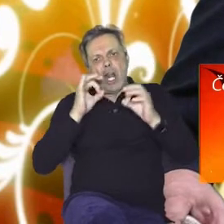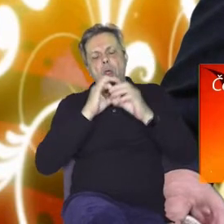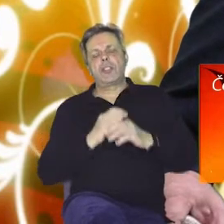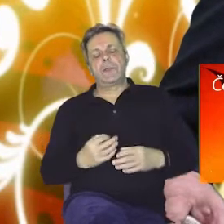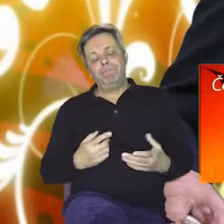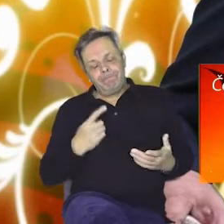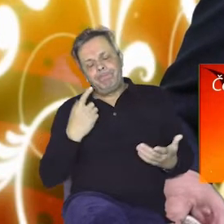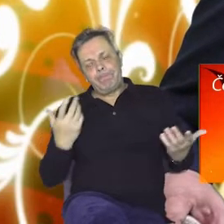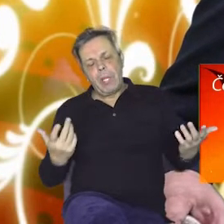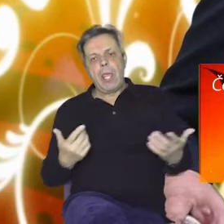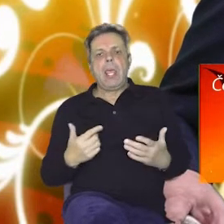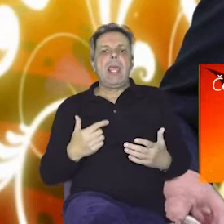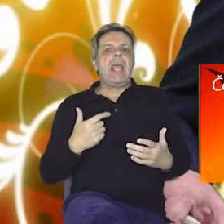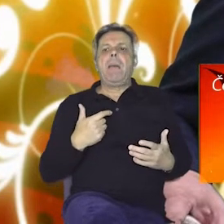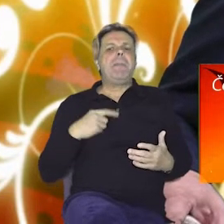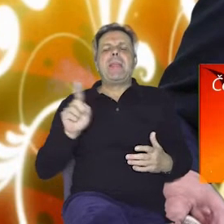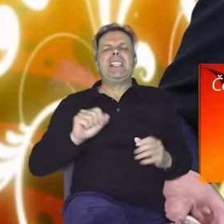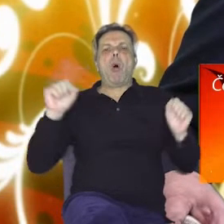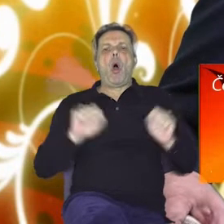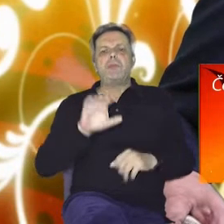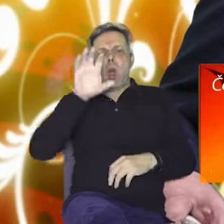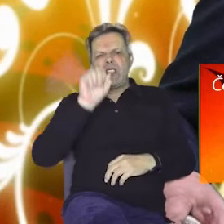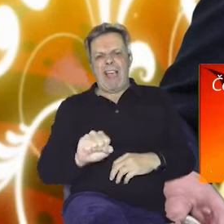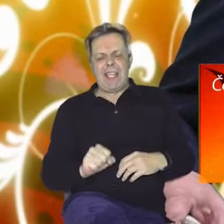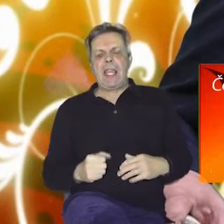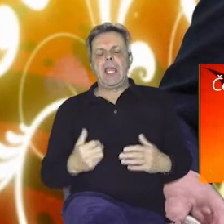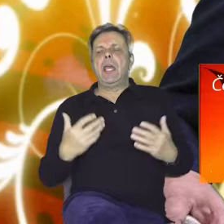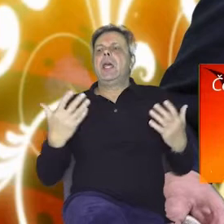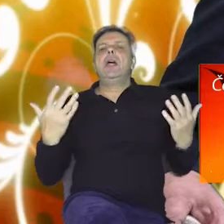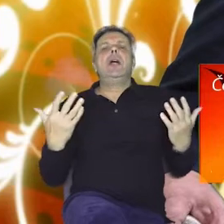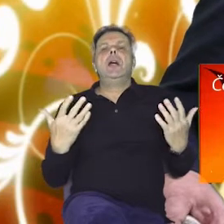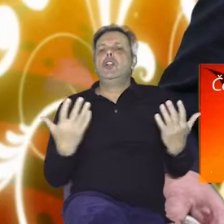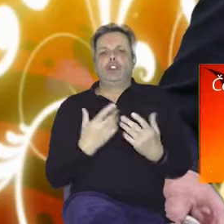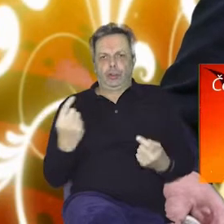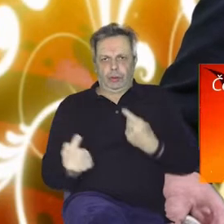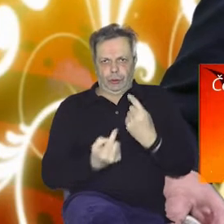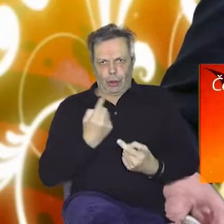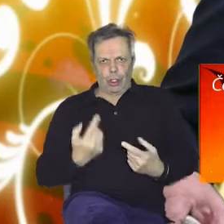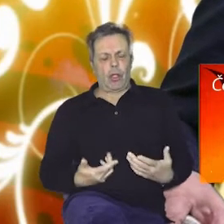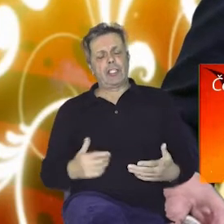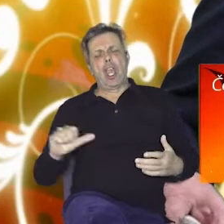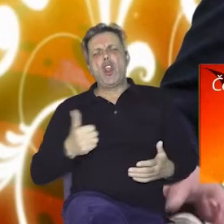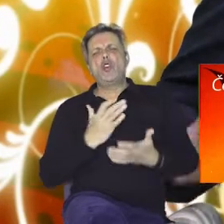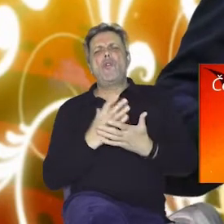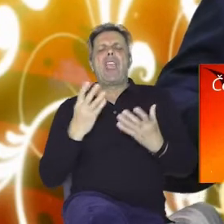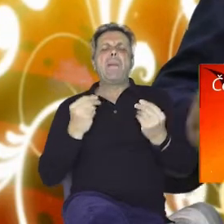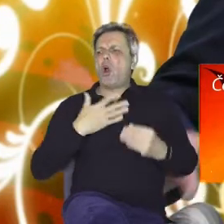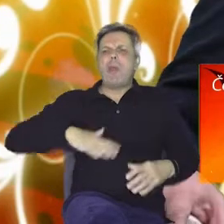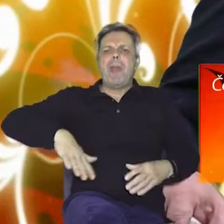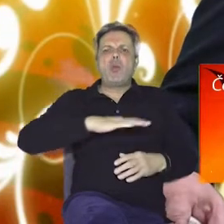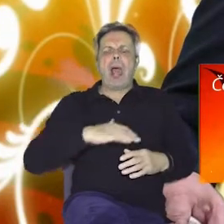očito da nismo ozbiljno shvatili o čemu se radi. Još uvijek mnogi među nama su